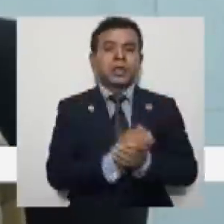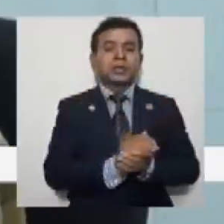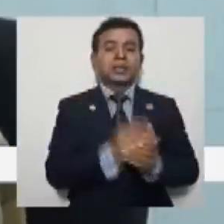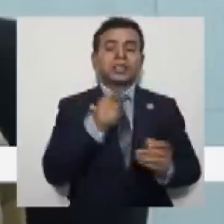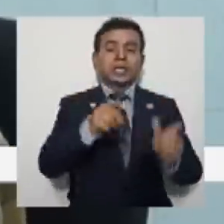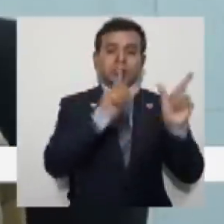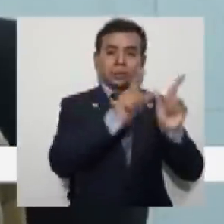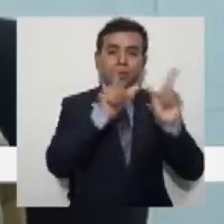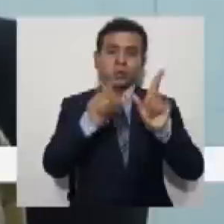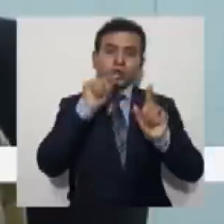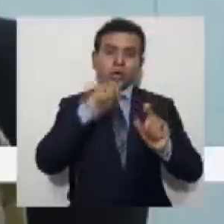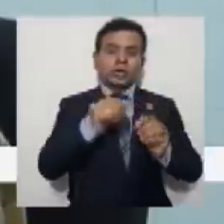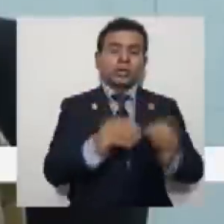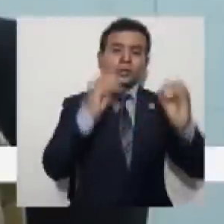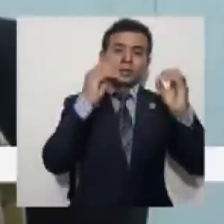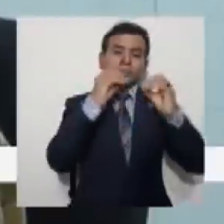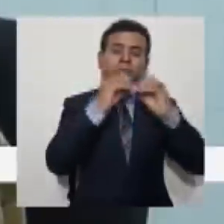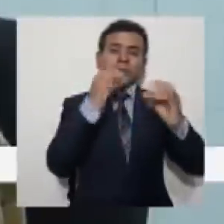www.dghs.gov.bg এবং